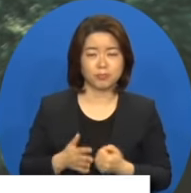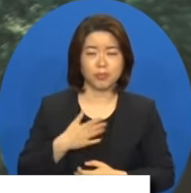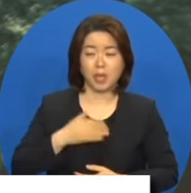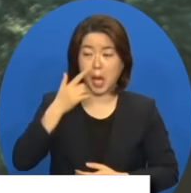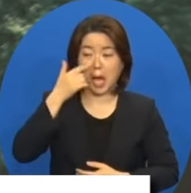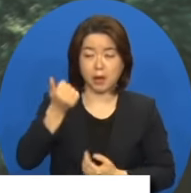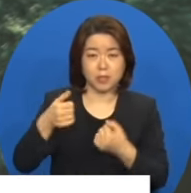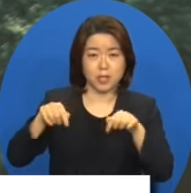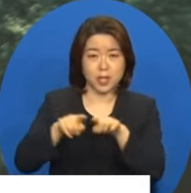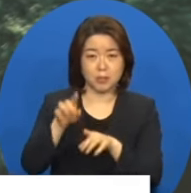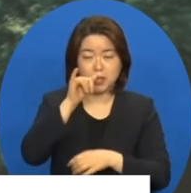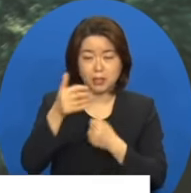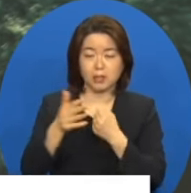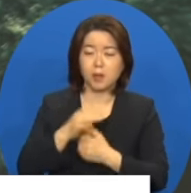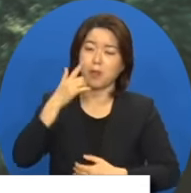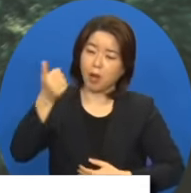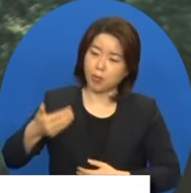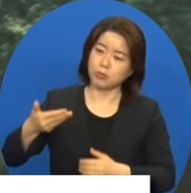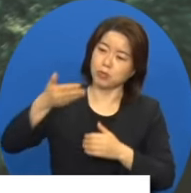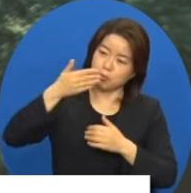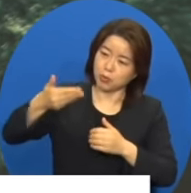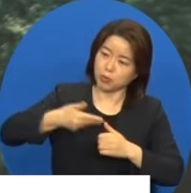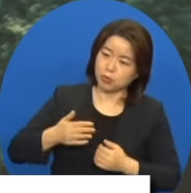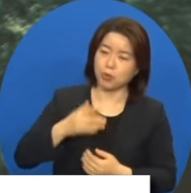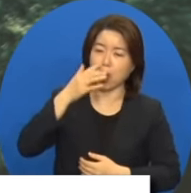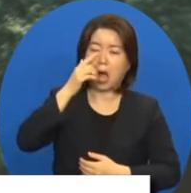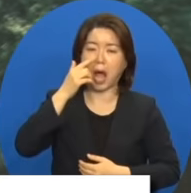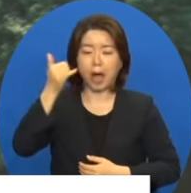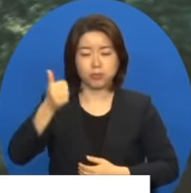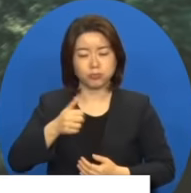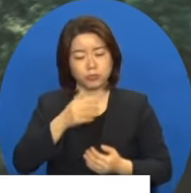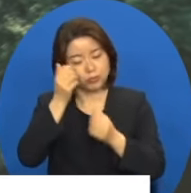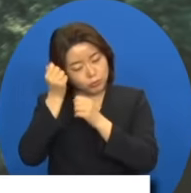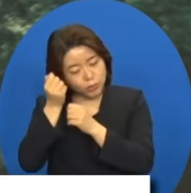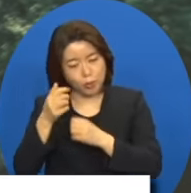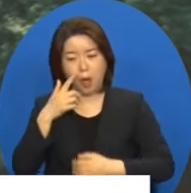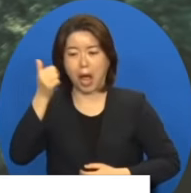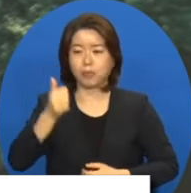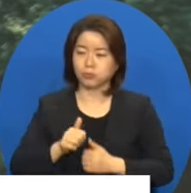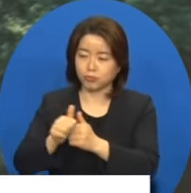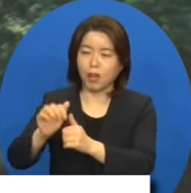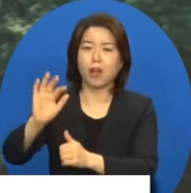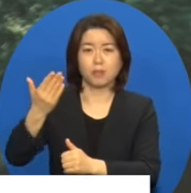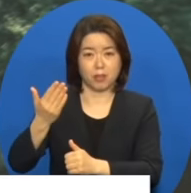아버지와 같이 있다면 아버지가 먹여주고 아버지가 재워주고 아버지 따라만 가면 되는 거죠.